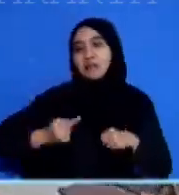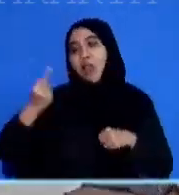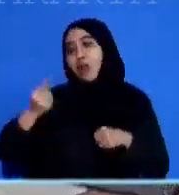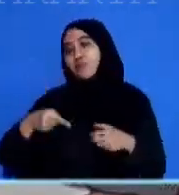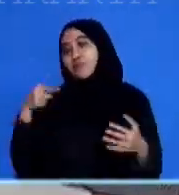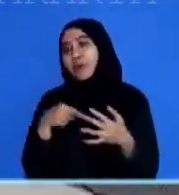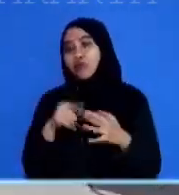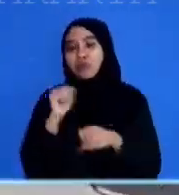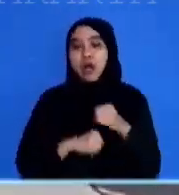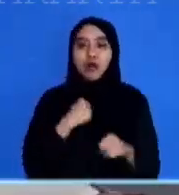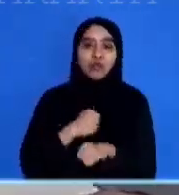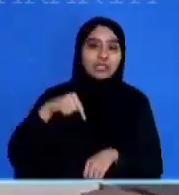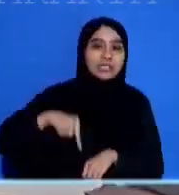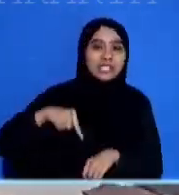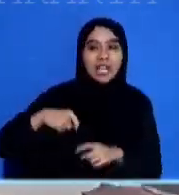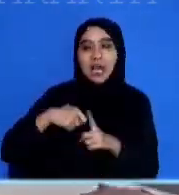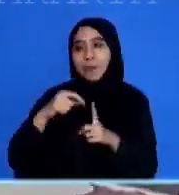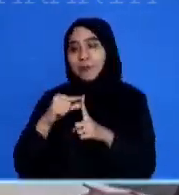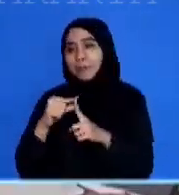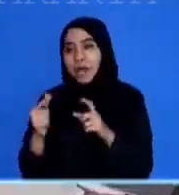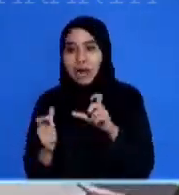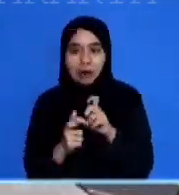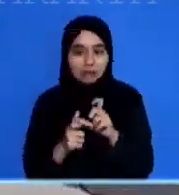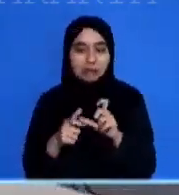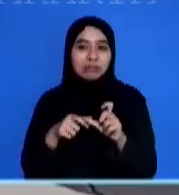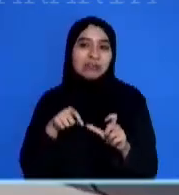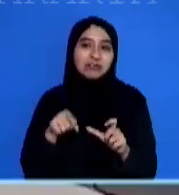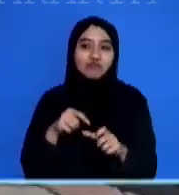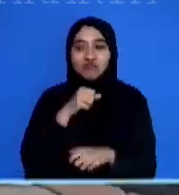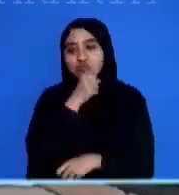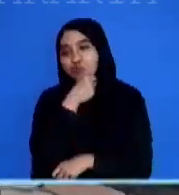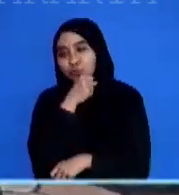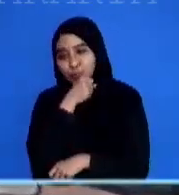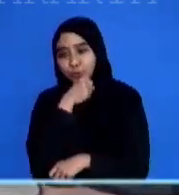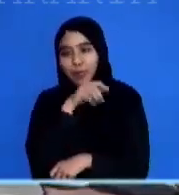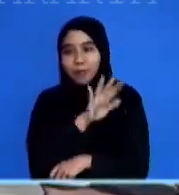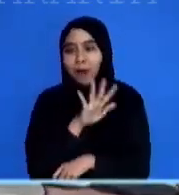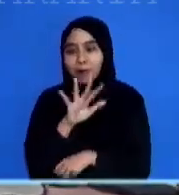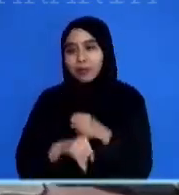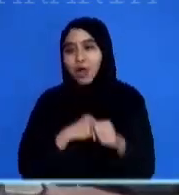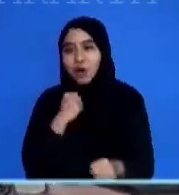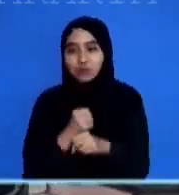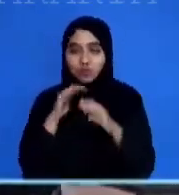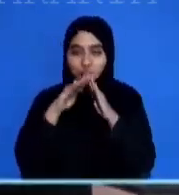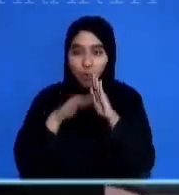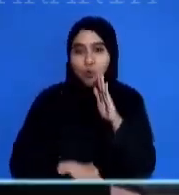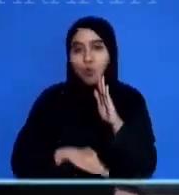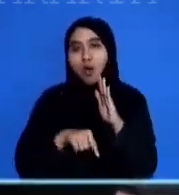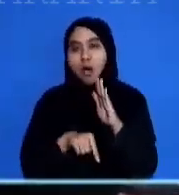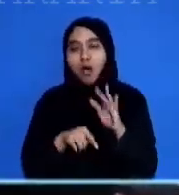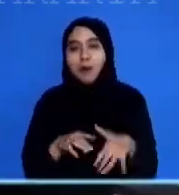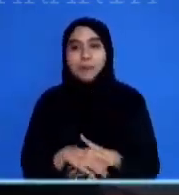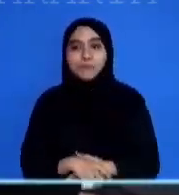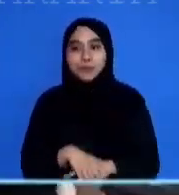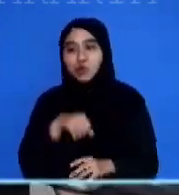rekrutmen anggota KPPS di bawah usia 55 tahun, bahkan 30% anggota KPPS Kota Yogyakarta berasal dari usia